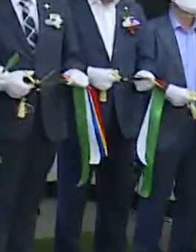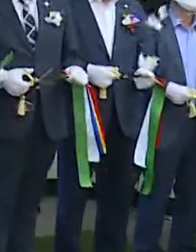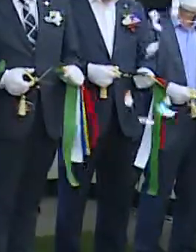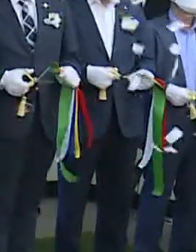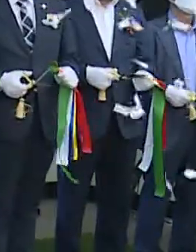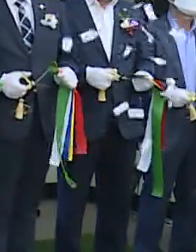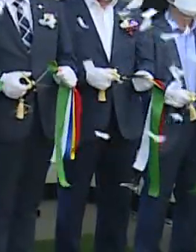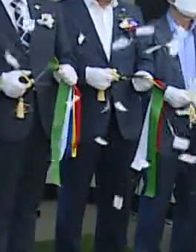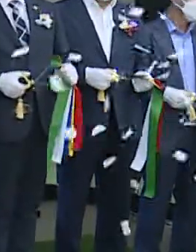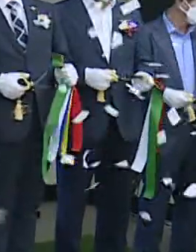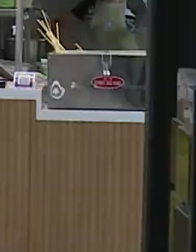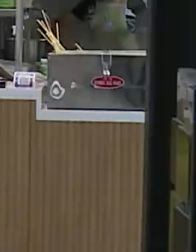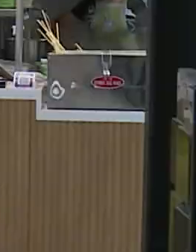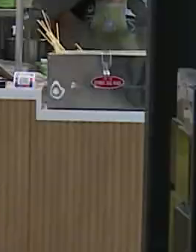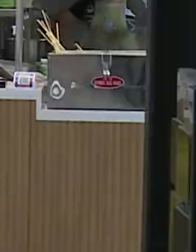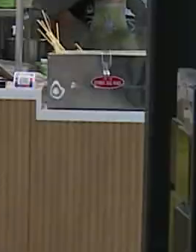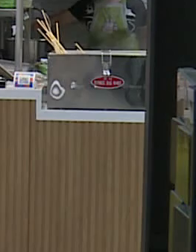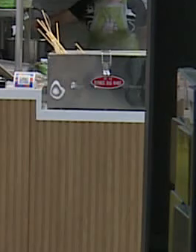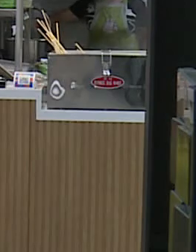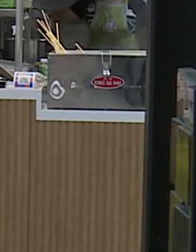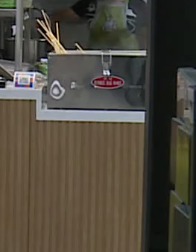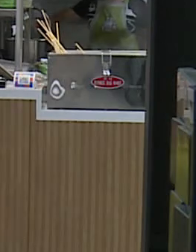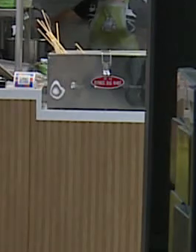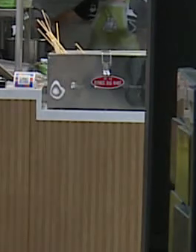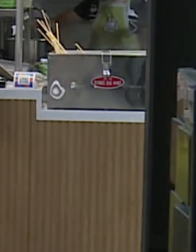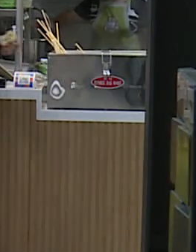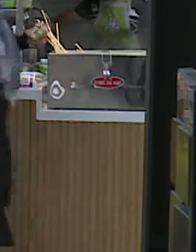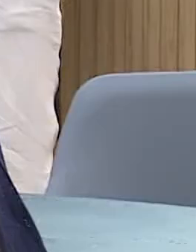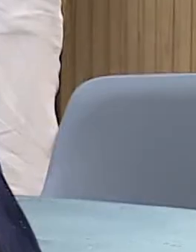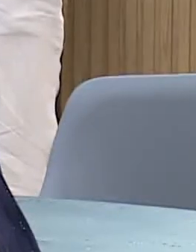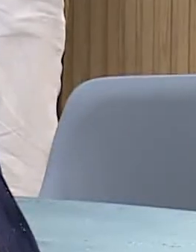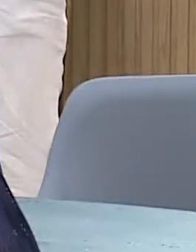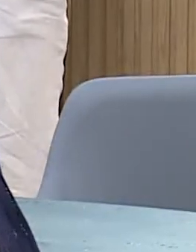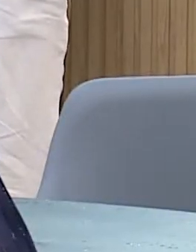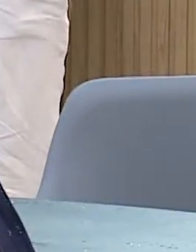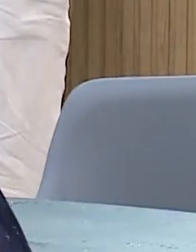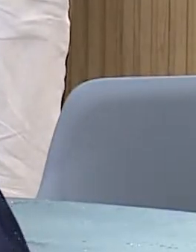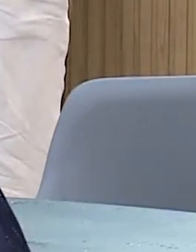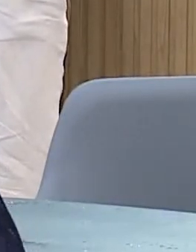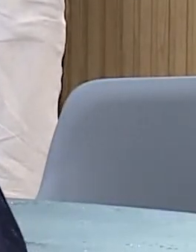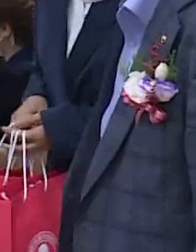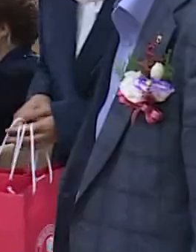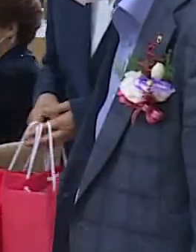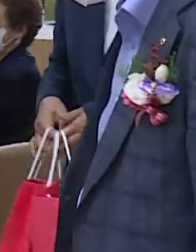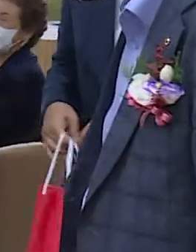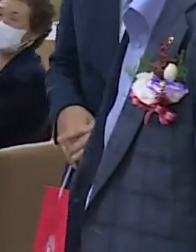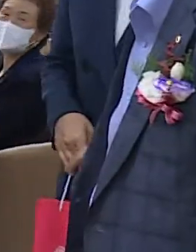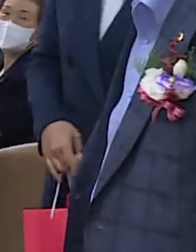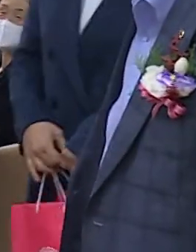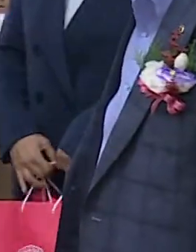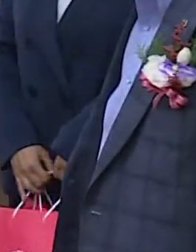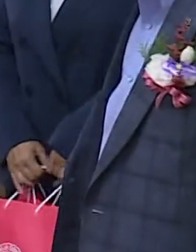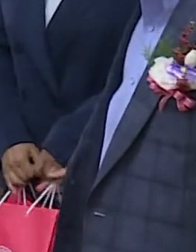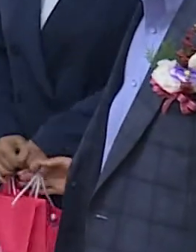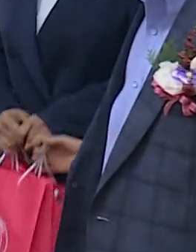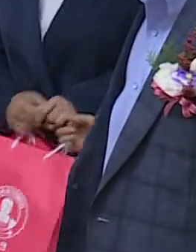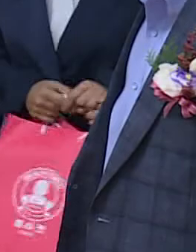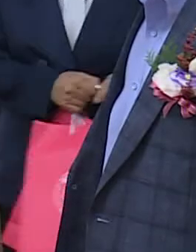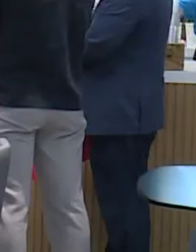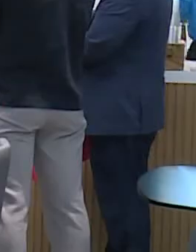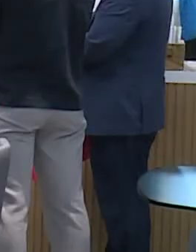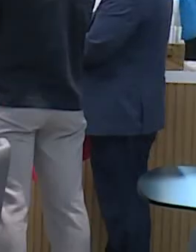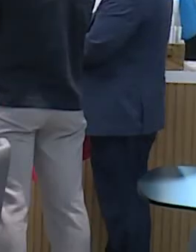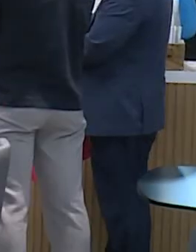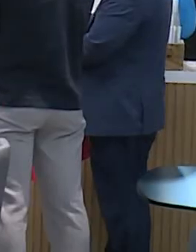매미꽃 필 무렵의 고장인 공평면에 전국 최초로 중장년층의 신규 창업자가 운영하는 시니어몰인 봉시크가 지난 9월